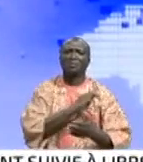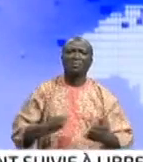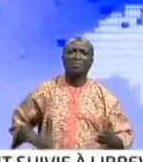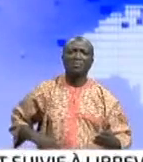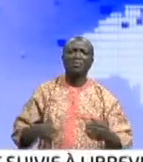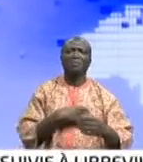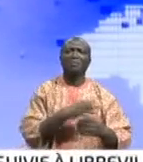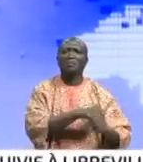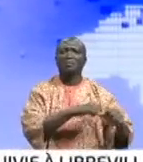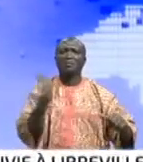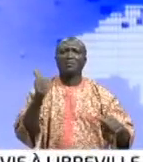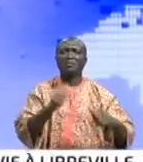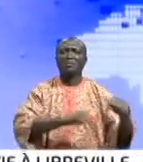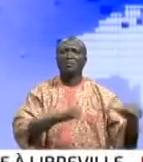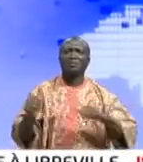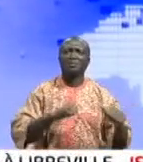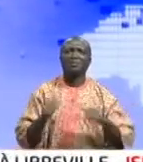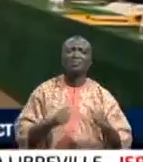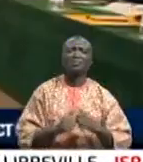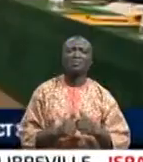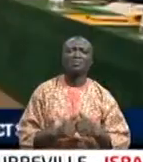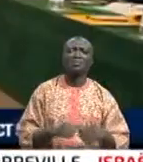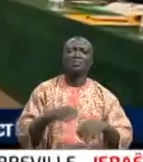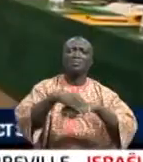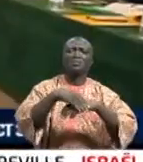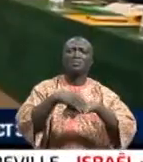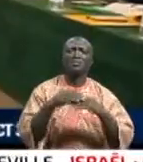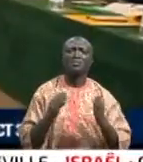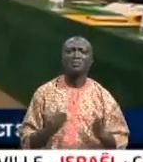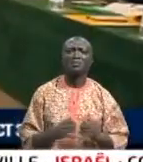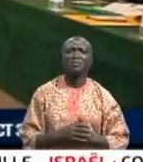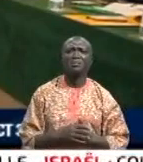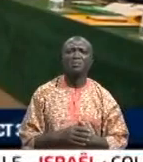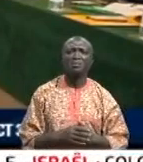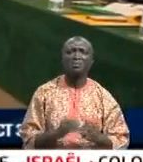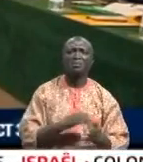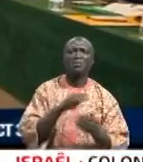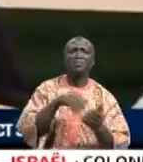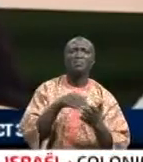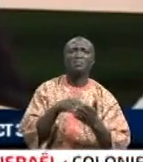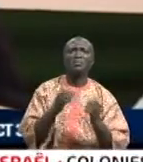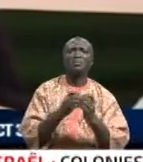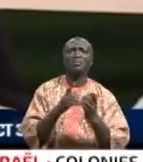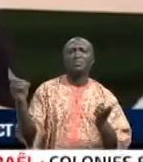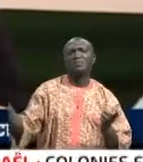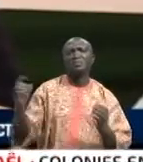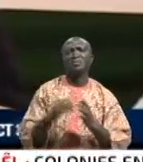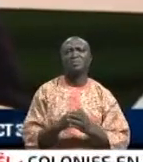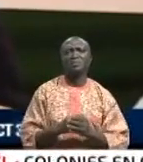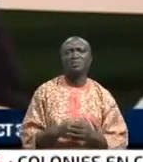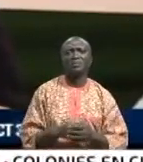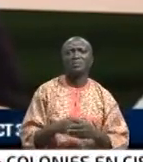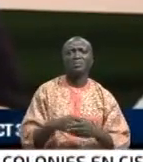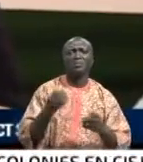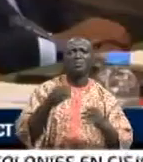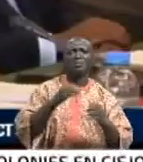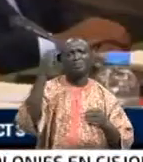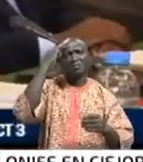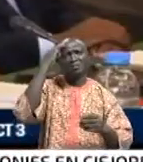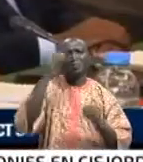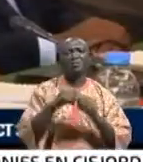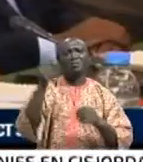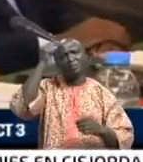territoriaux Ousmane pour la bonne réussite de l'acte 3 de la décentralisation le ministre de la gouvernance locale